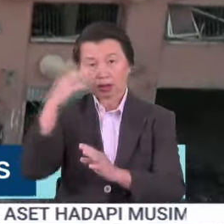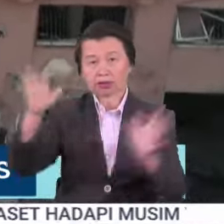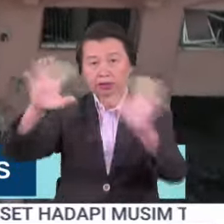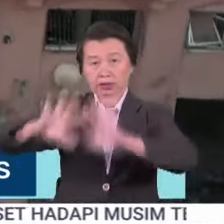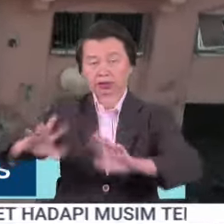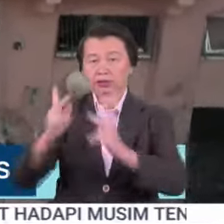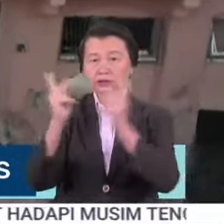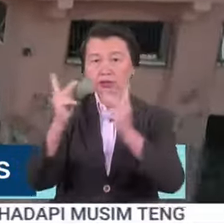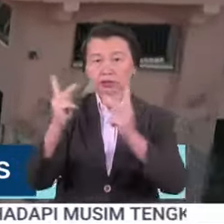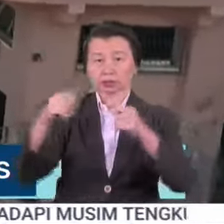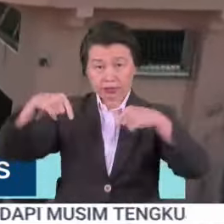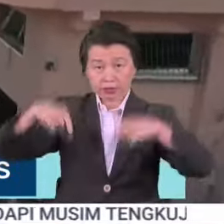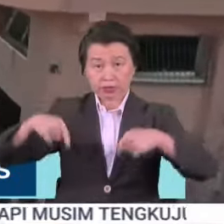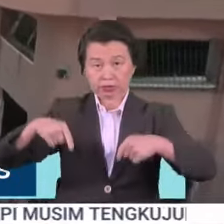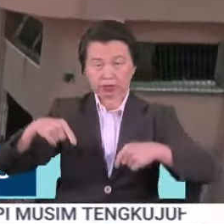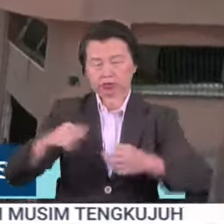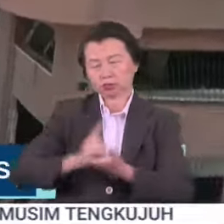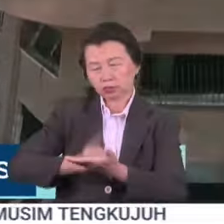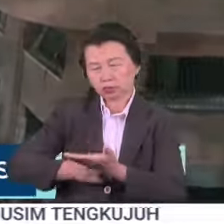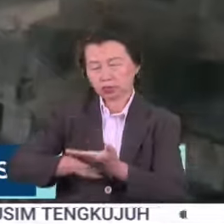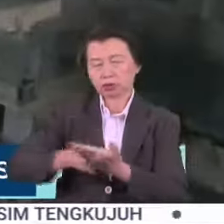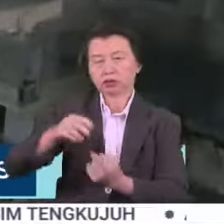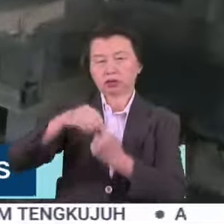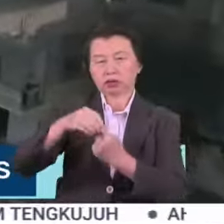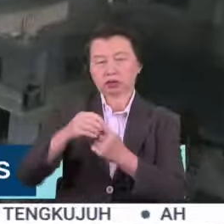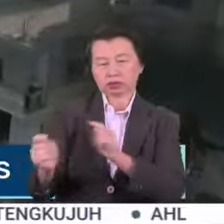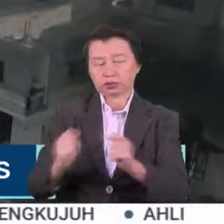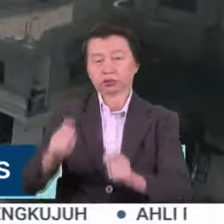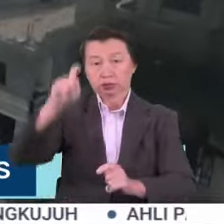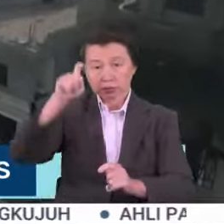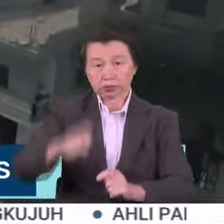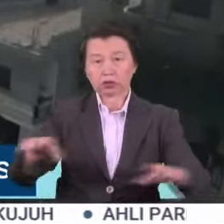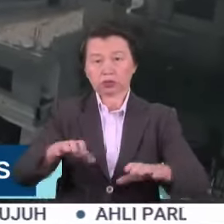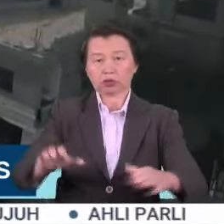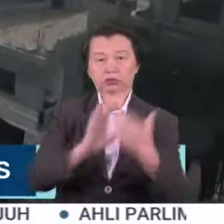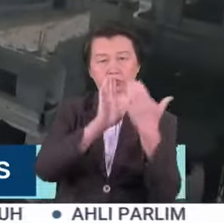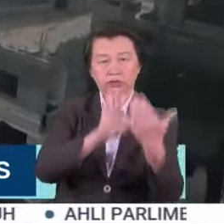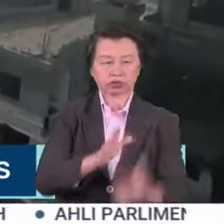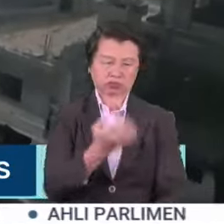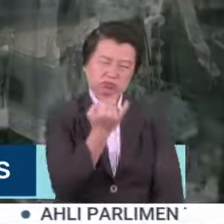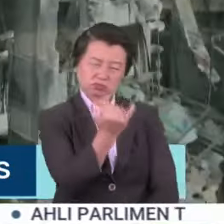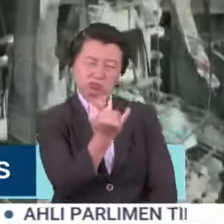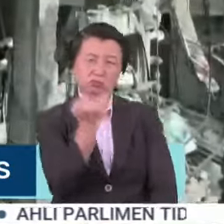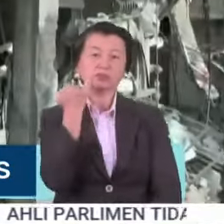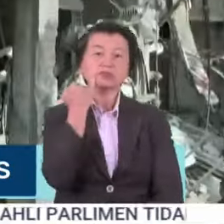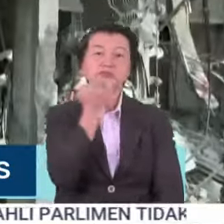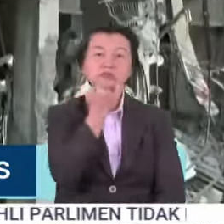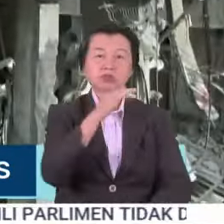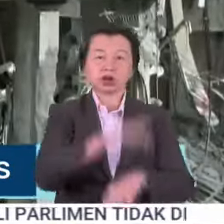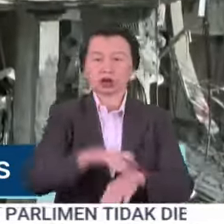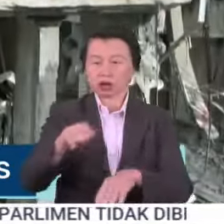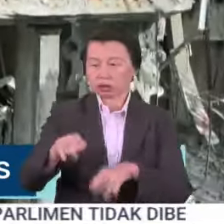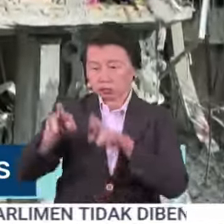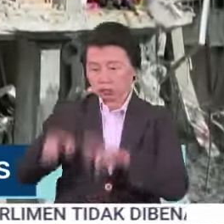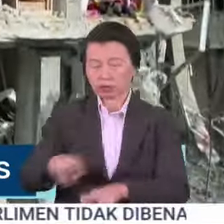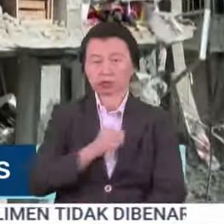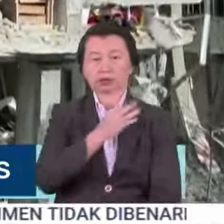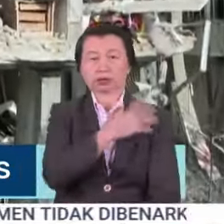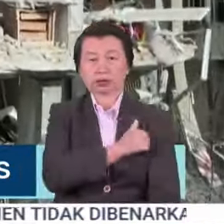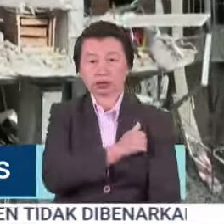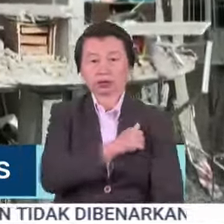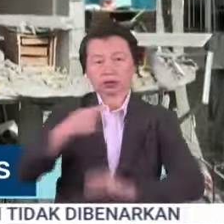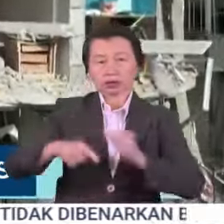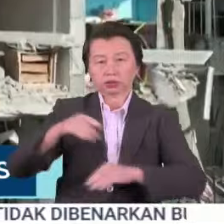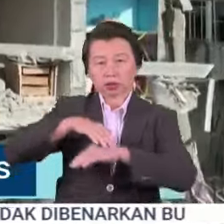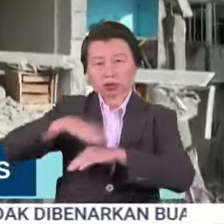Khamis ini. Perbincangan tertumpu khusus mengenai tindakan yang perlu diambil terhadap kezaliman rejim Zionis ke atas rakyat Palestin